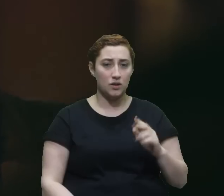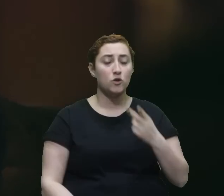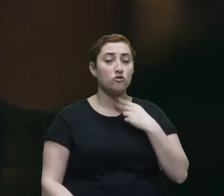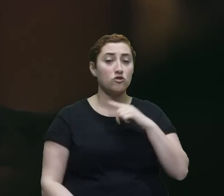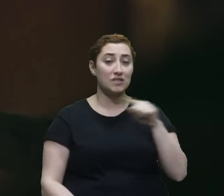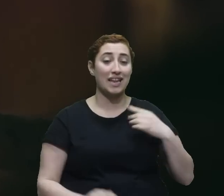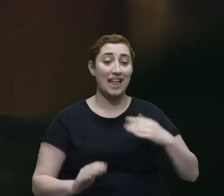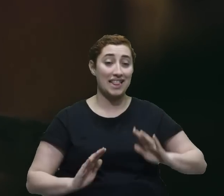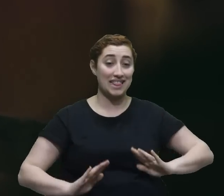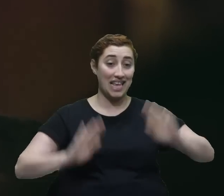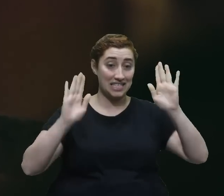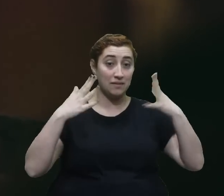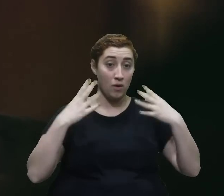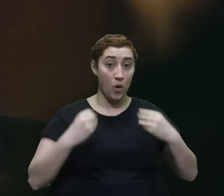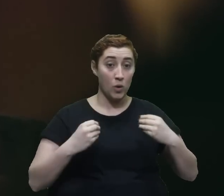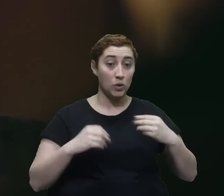Ruslara teslimiyetin adı